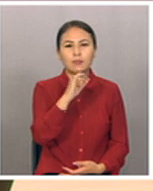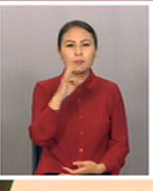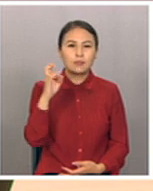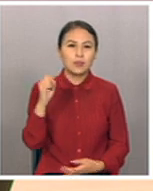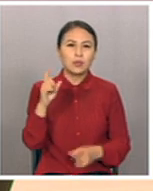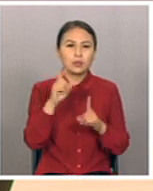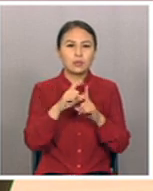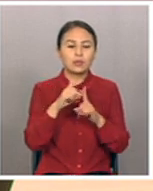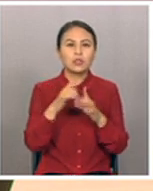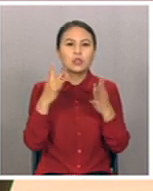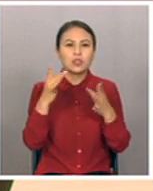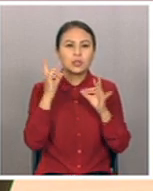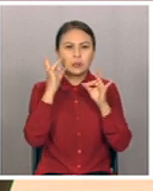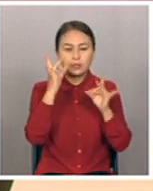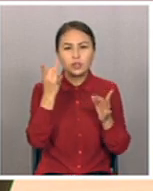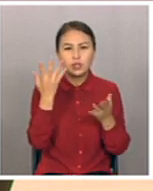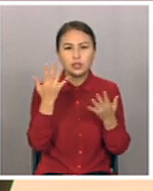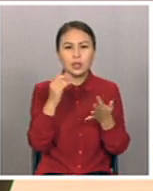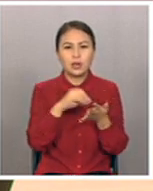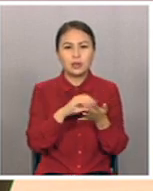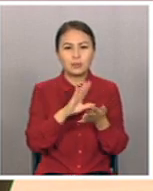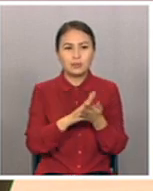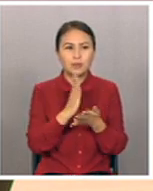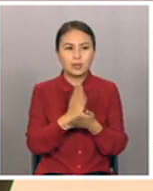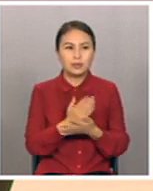неше дыбыс, неше әріп бар?